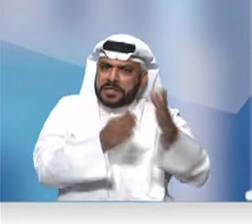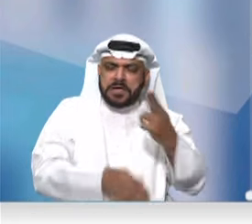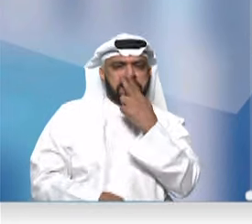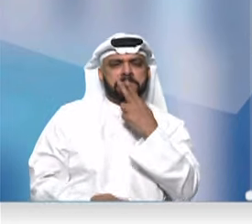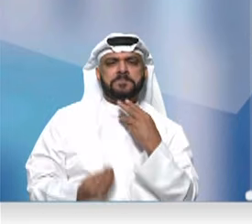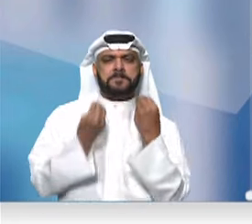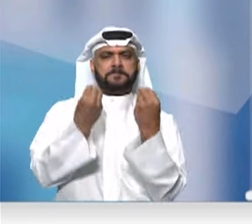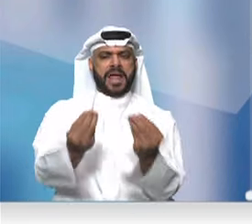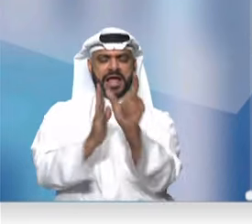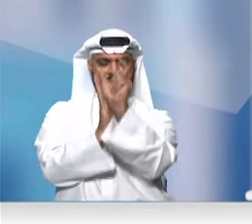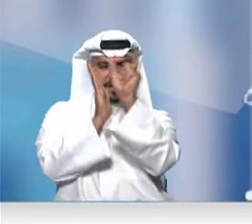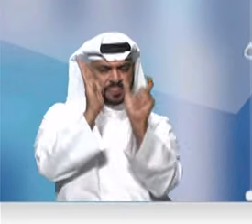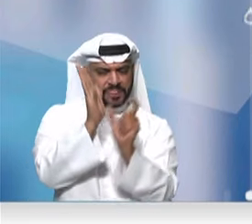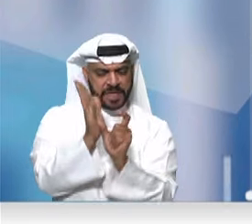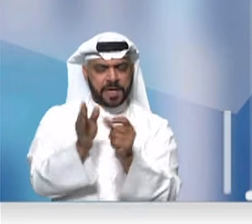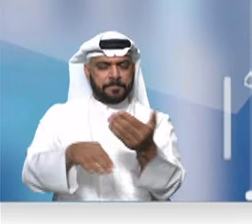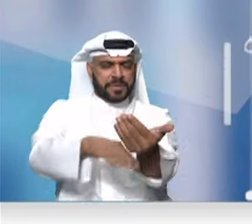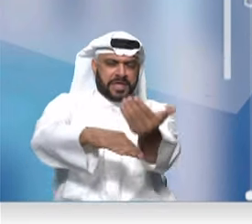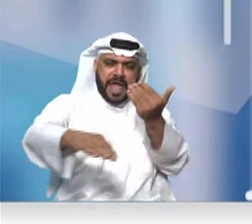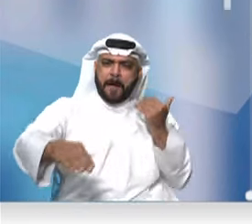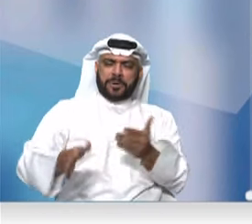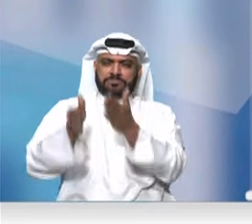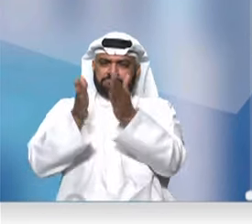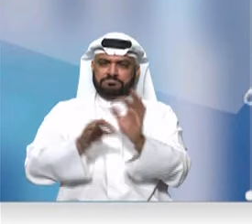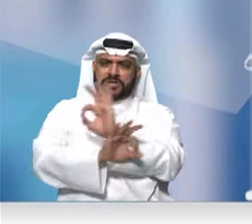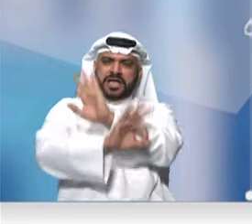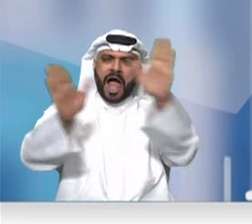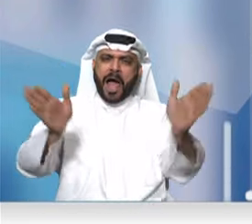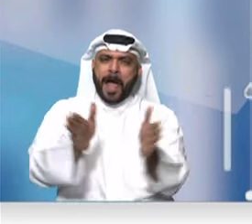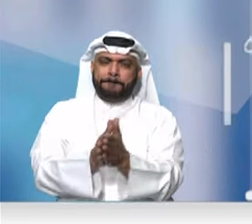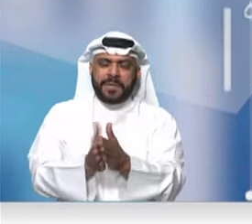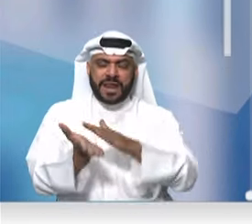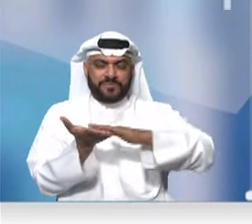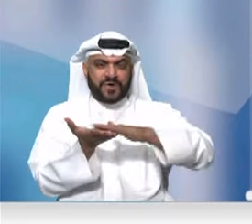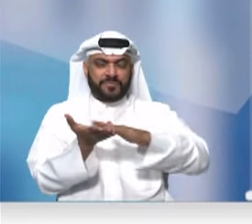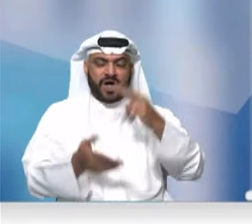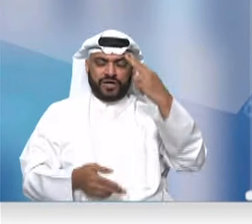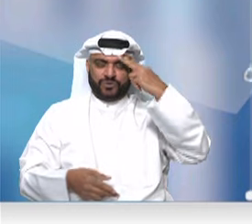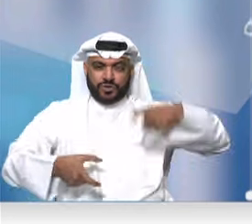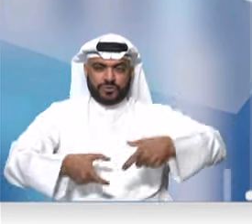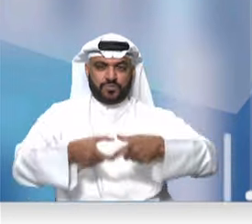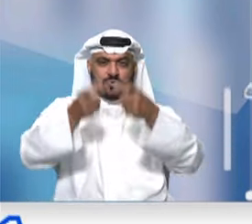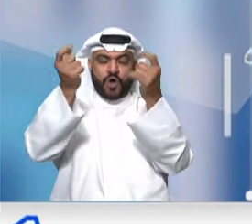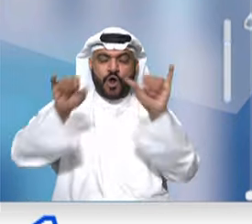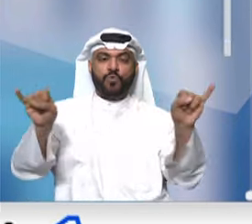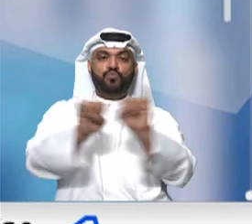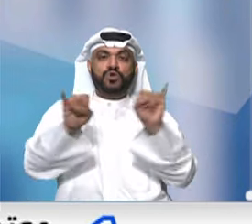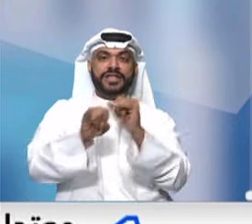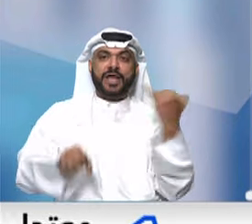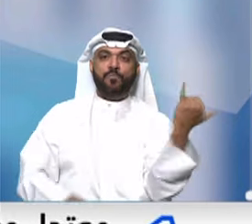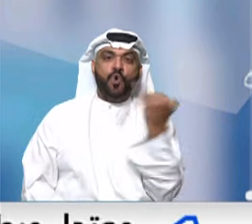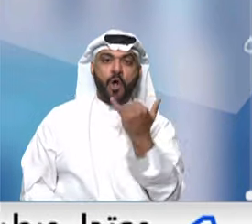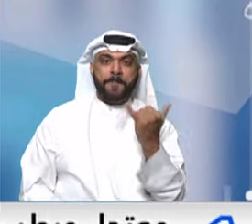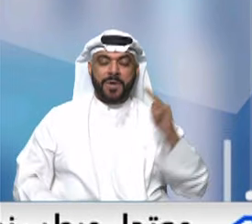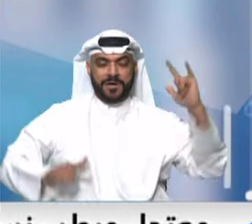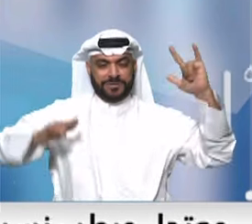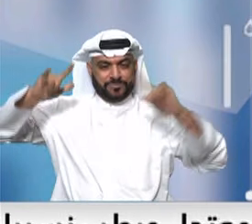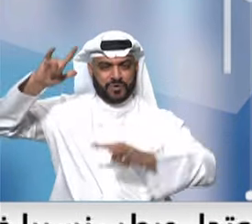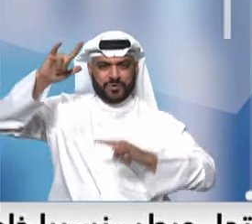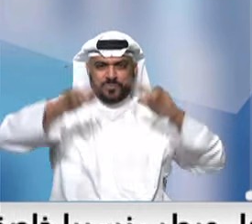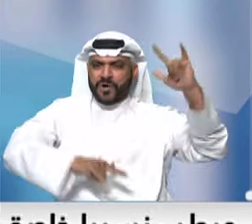حسن التنظيم والإعداد المتميز لاستضافة هذا المنتدى العالمي الهام بمشاركة دولية